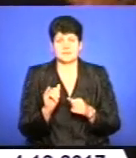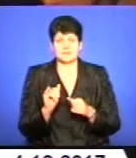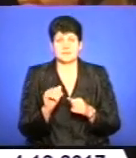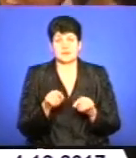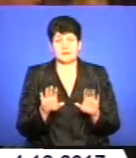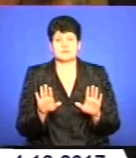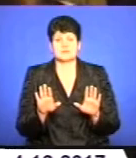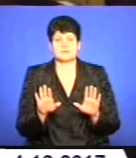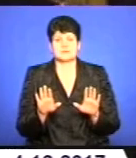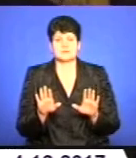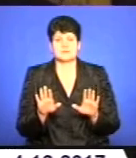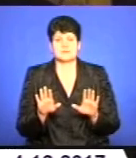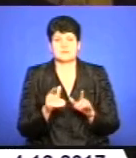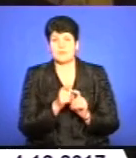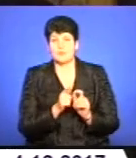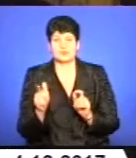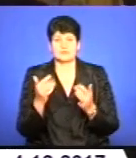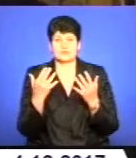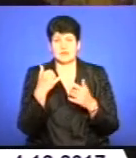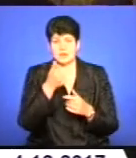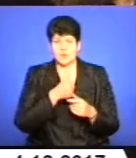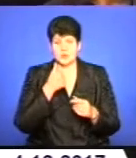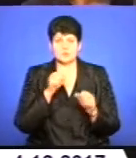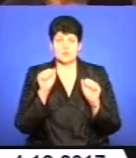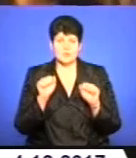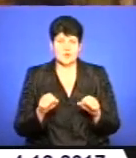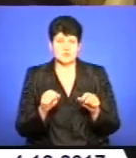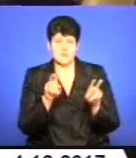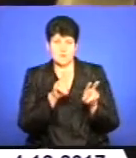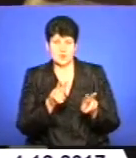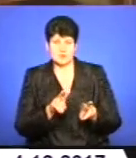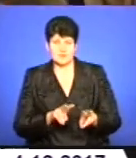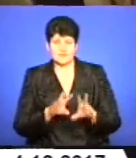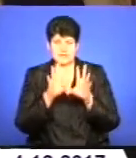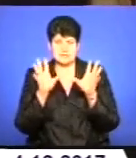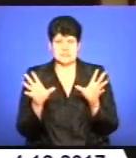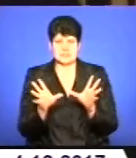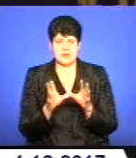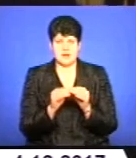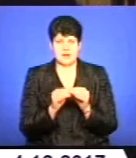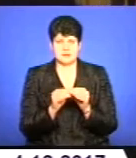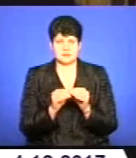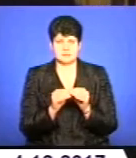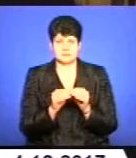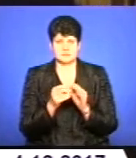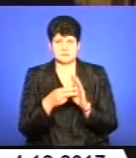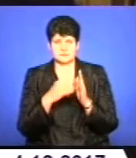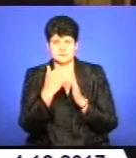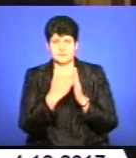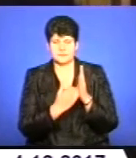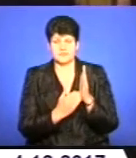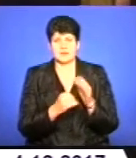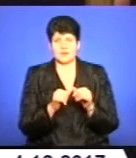так, протягом декількох років можна прослідкувати якісь загальні тенденції в світі джазу